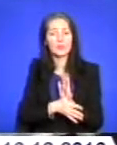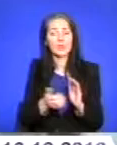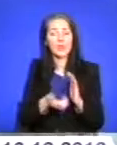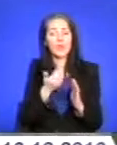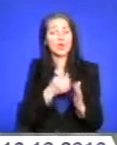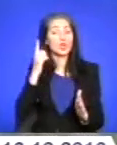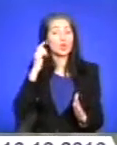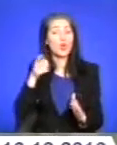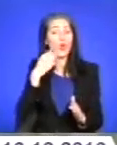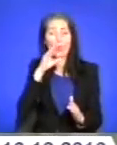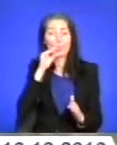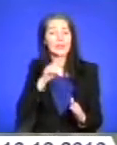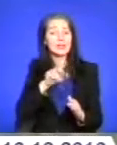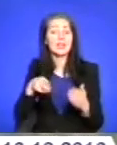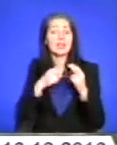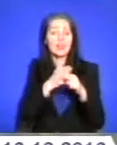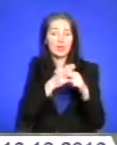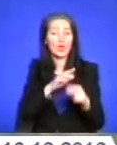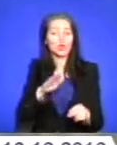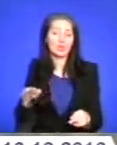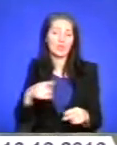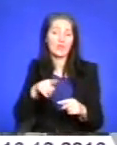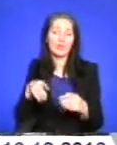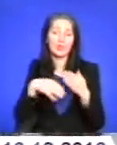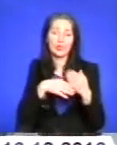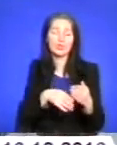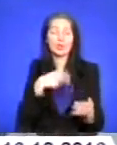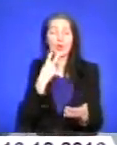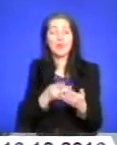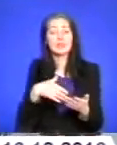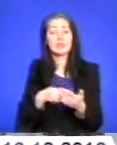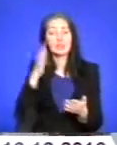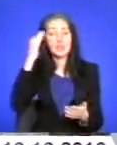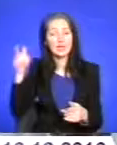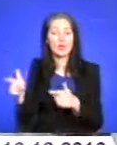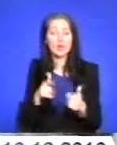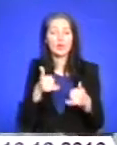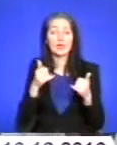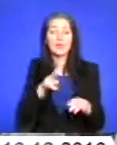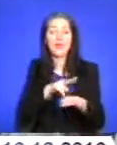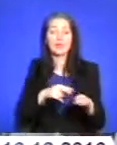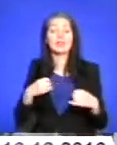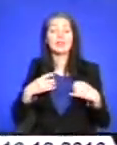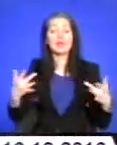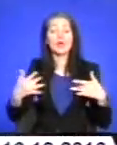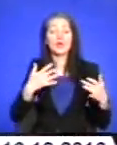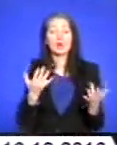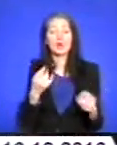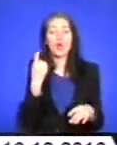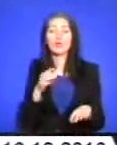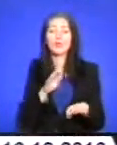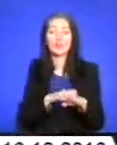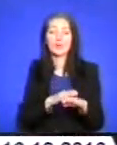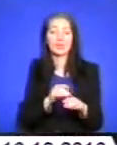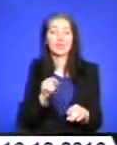заважають вихованцям школи-інтернату в інший спосіб проявляти свої таланти. Підготовлений для поліцейських святковий концерт – ще одне підтвердження